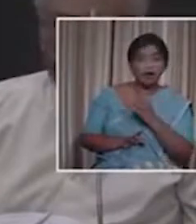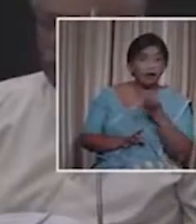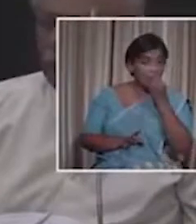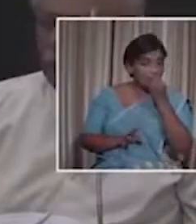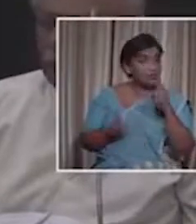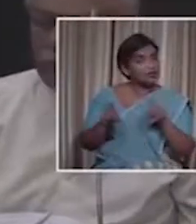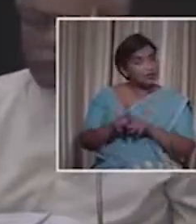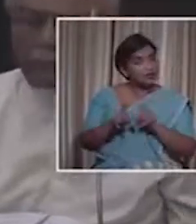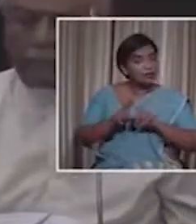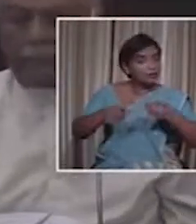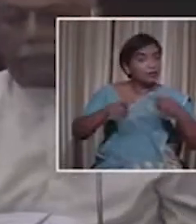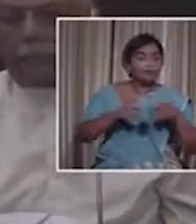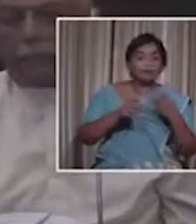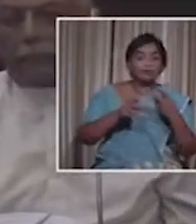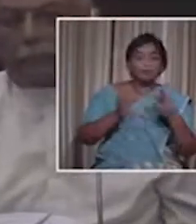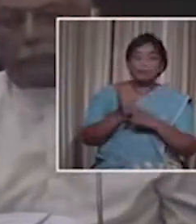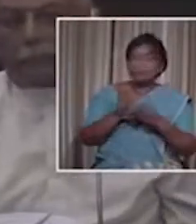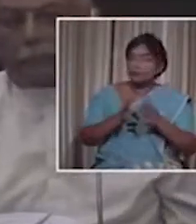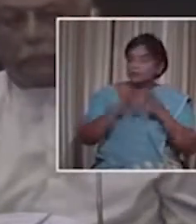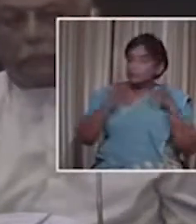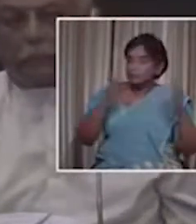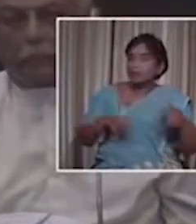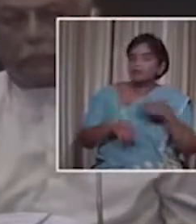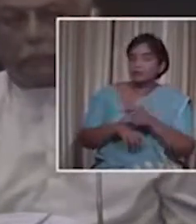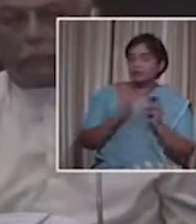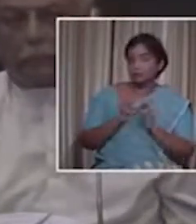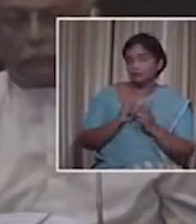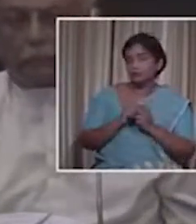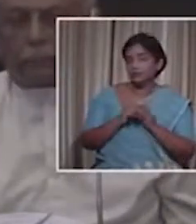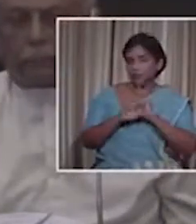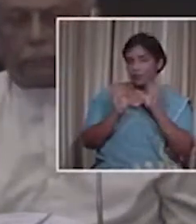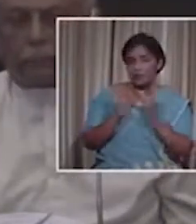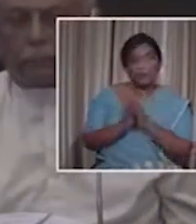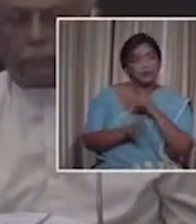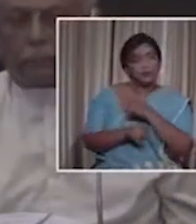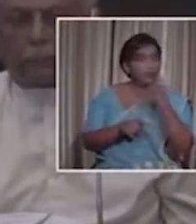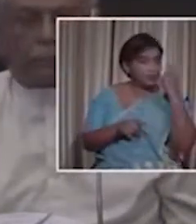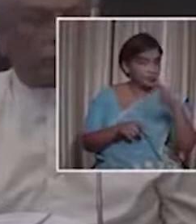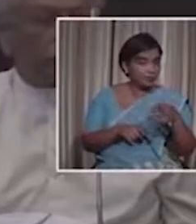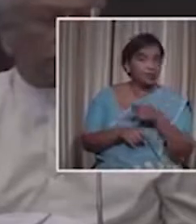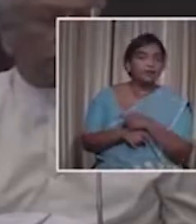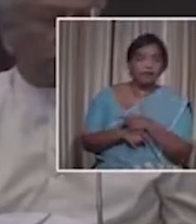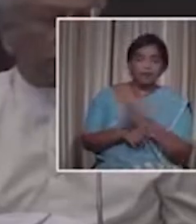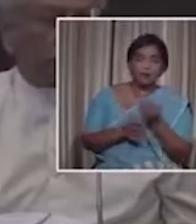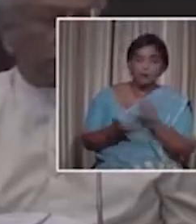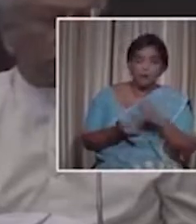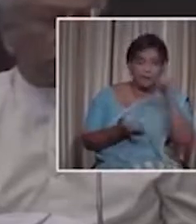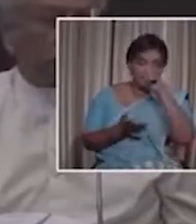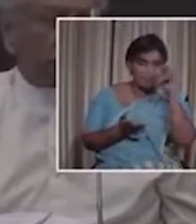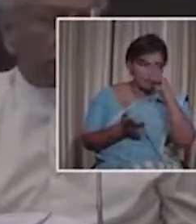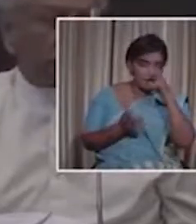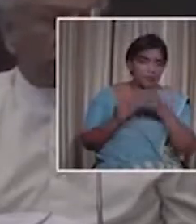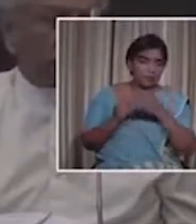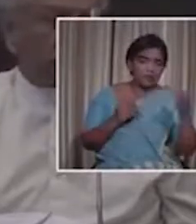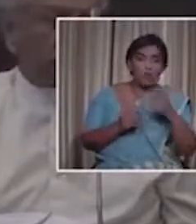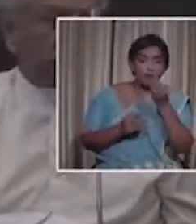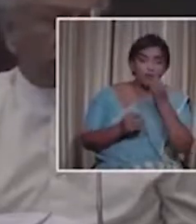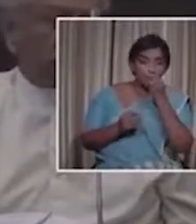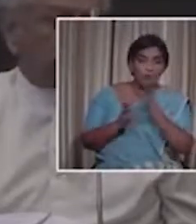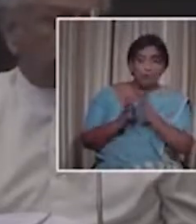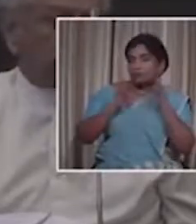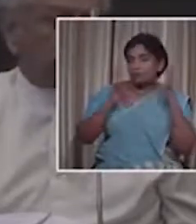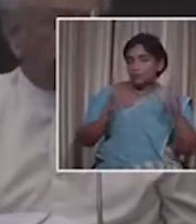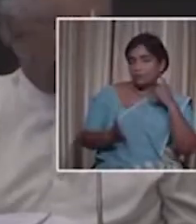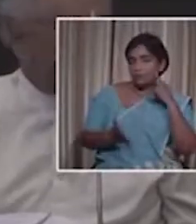விடயங்கள் எரிபொருளை பெற்றுக் கொள்ள முன்னெடுக்கப்படுகின்றது. இந்த நிலையில் அடுத்த 6 மாதங்களுக்கு எரிவாயுவை பெற்றுக் கொள்வதற்கு 250 மில்லியன்